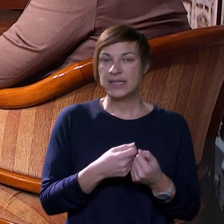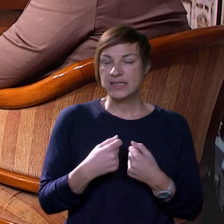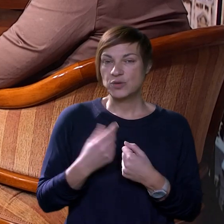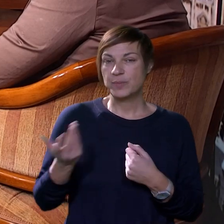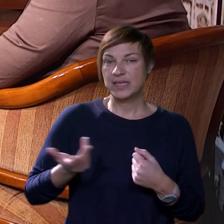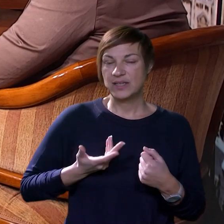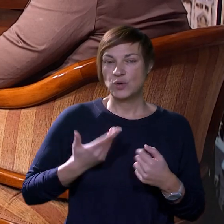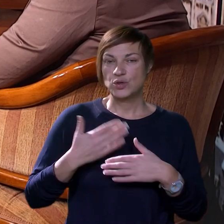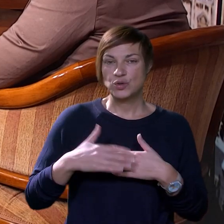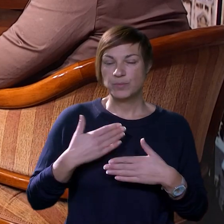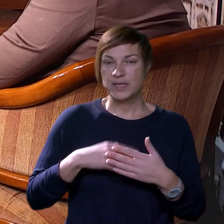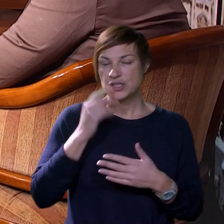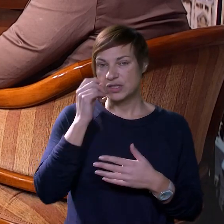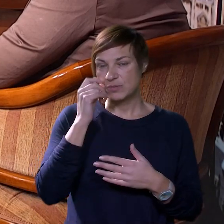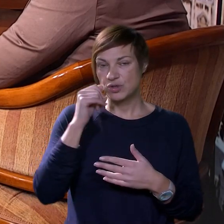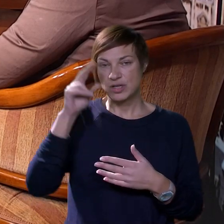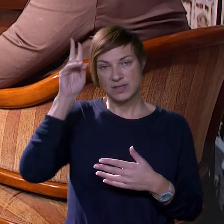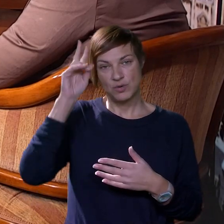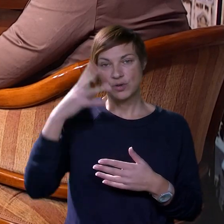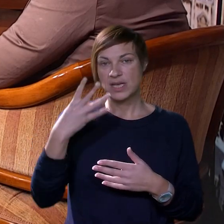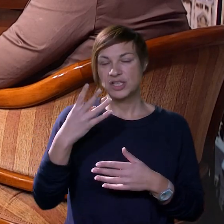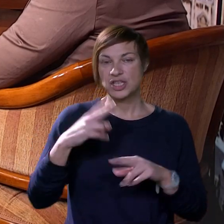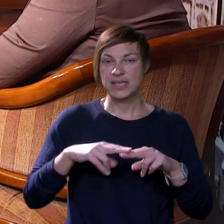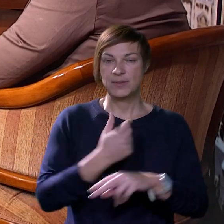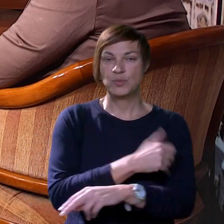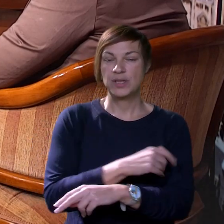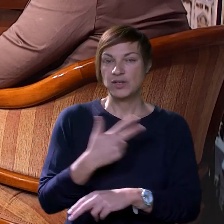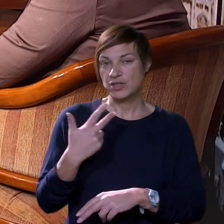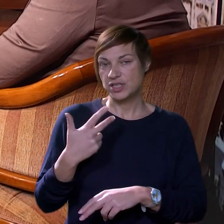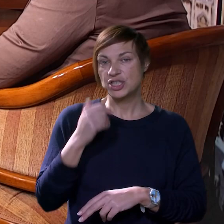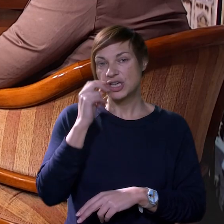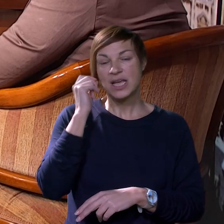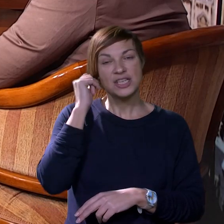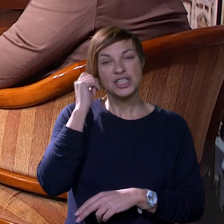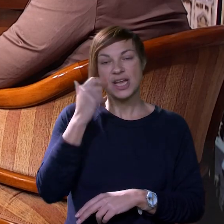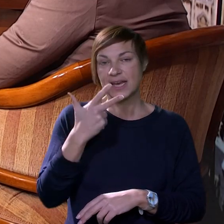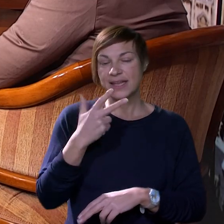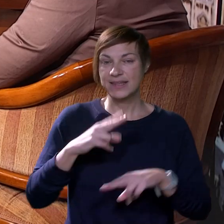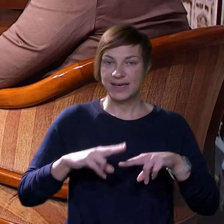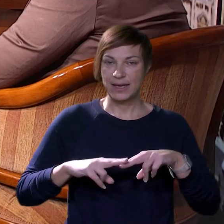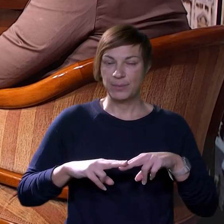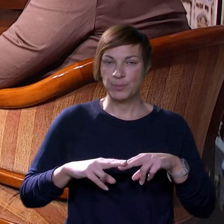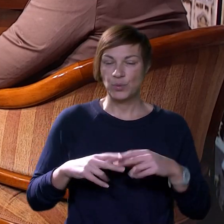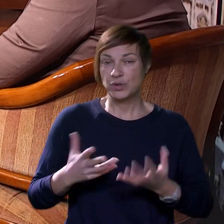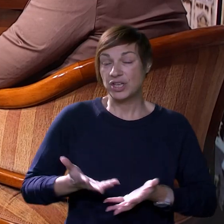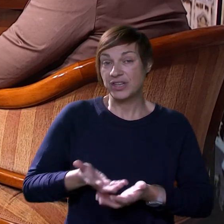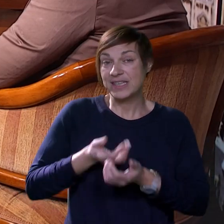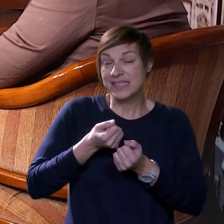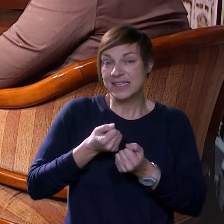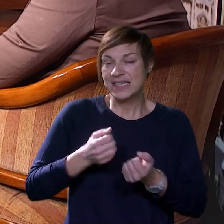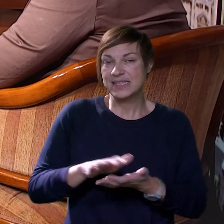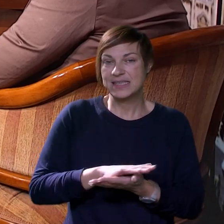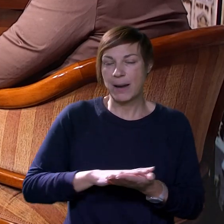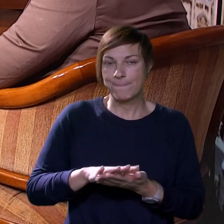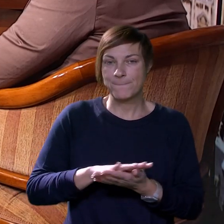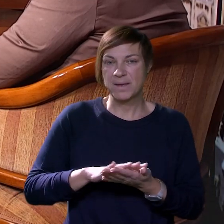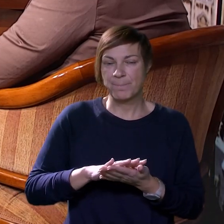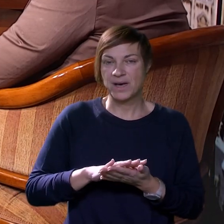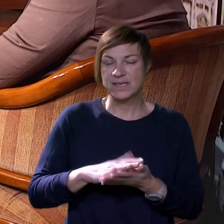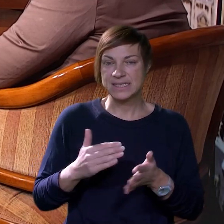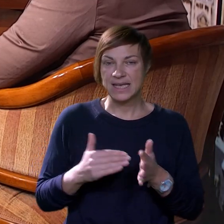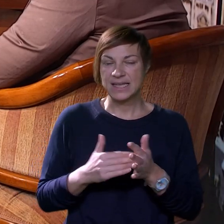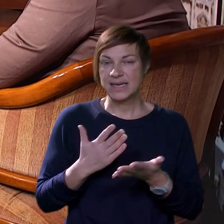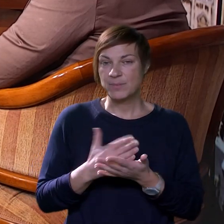krvne grupe da dođu. Međutim, muškarci mogu dati 4 puta godišnje, žene 3 puta, tako da onda se istrpi ta baza